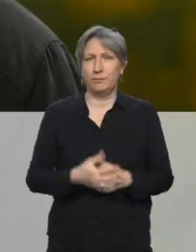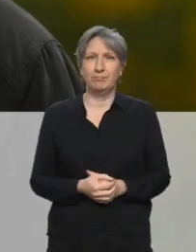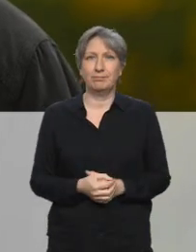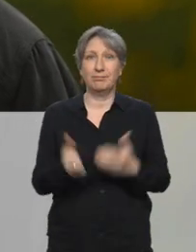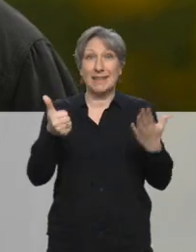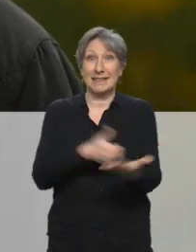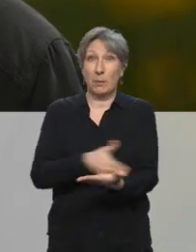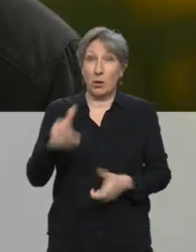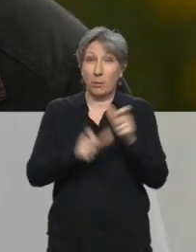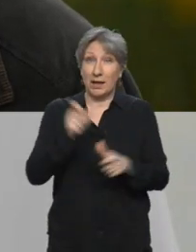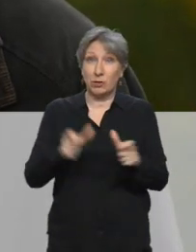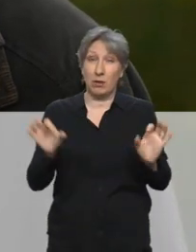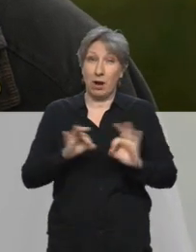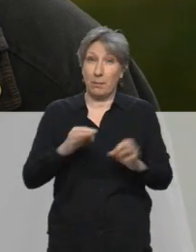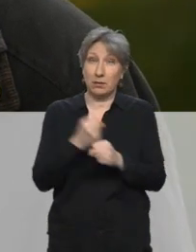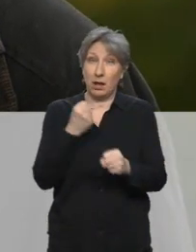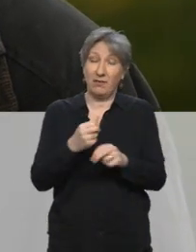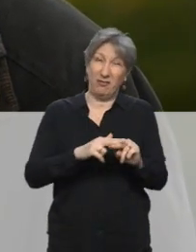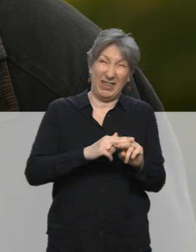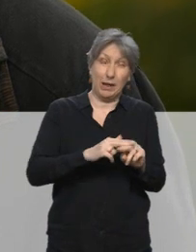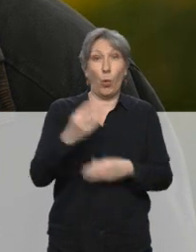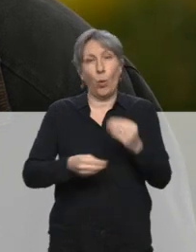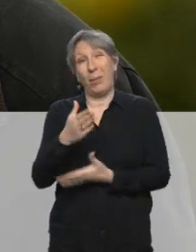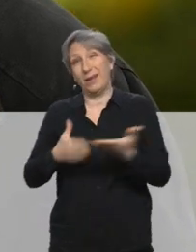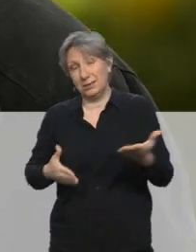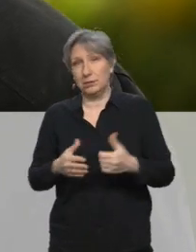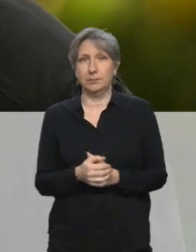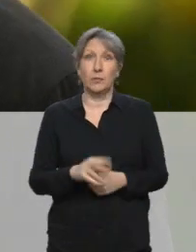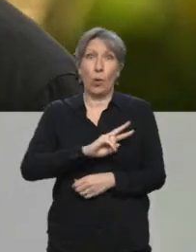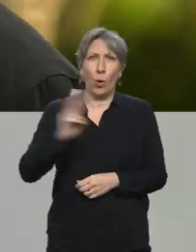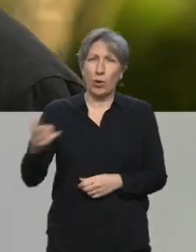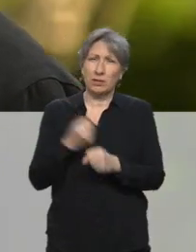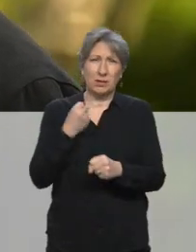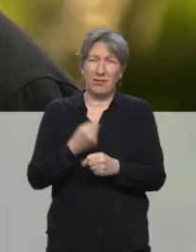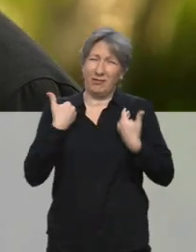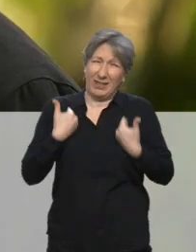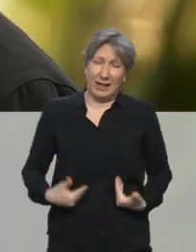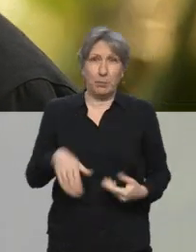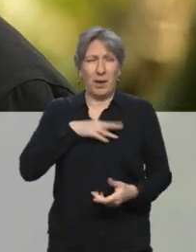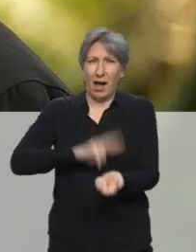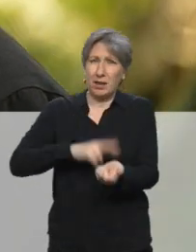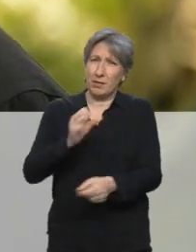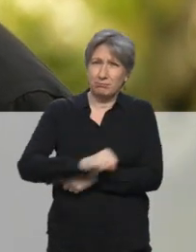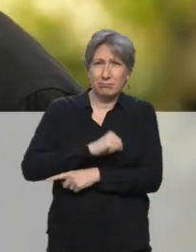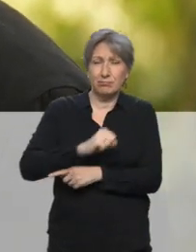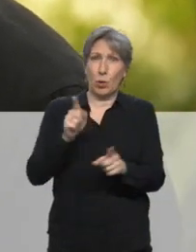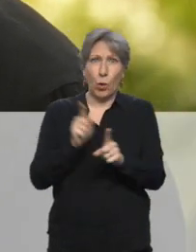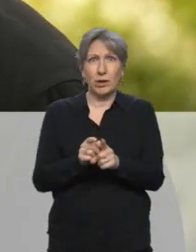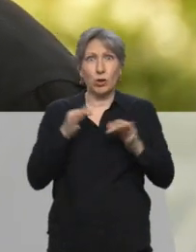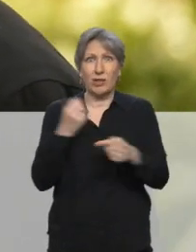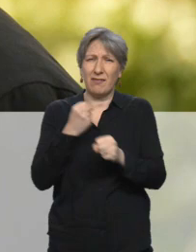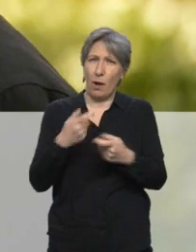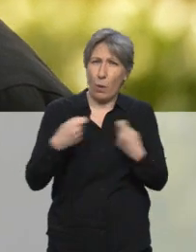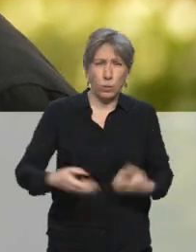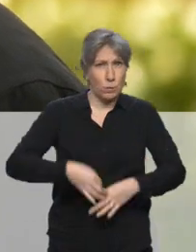de 6 millions de personnes sont privées d'emploi complètement ou partiellement. Les autres s'usent au boulot avec des cadences élevées, un temps de